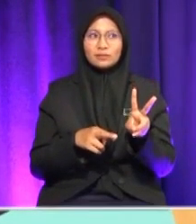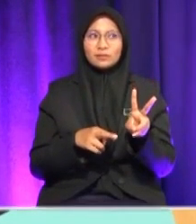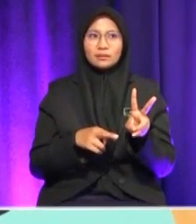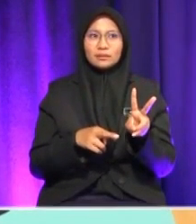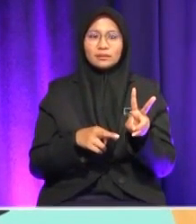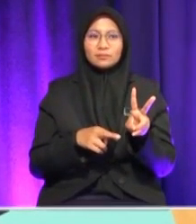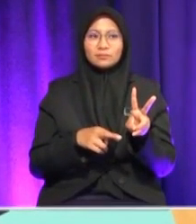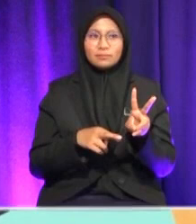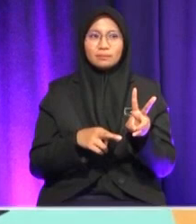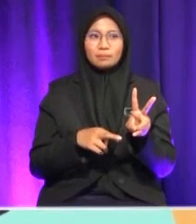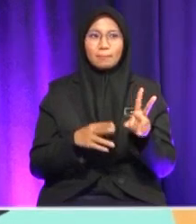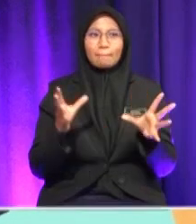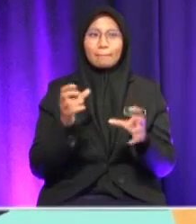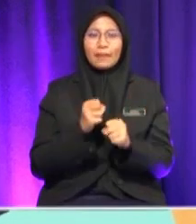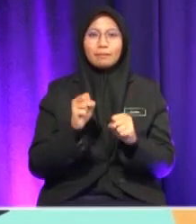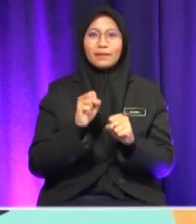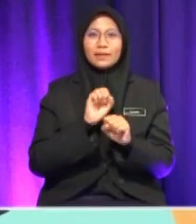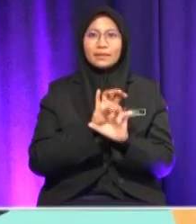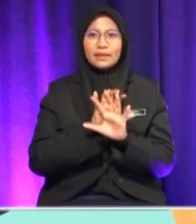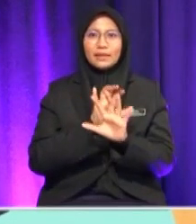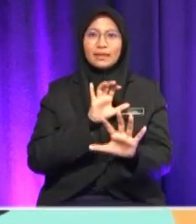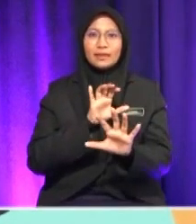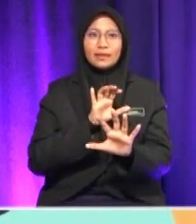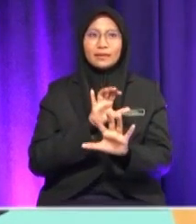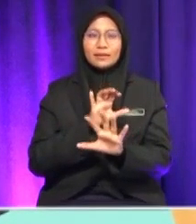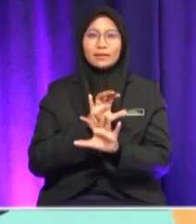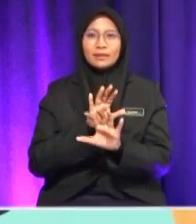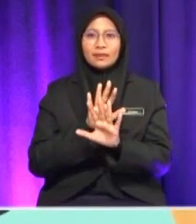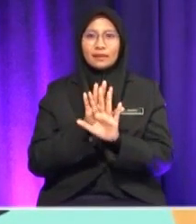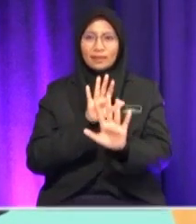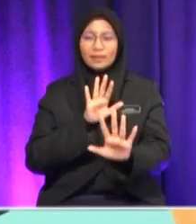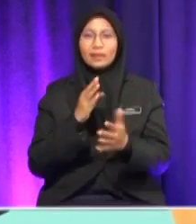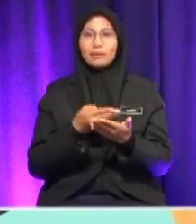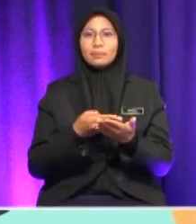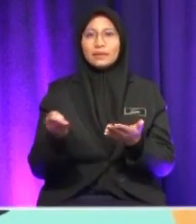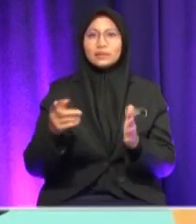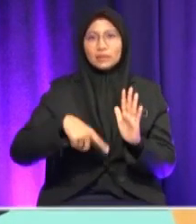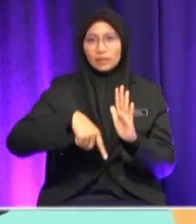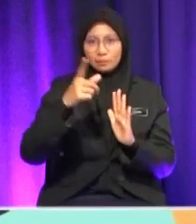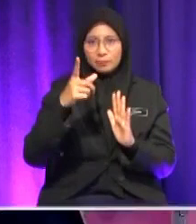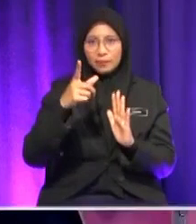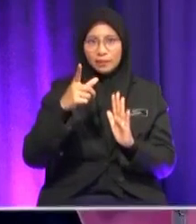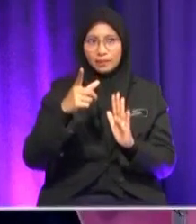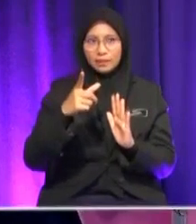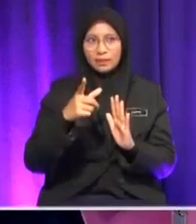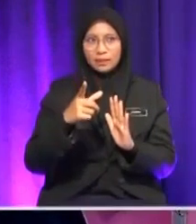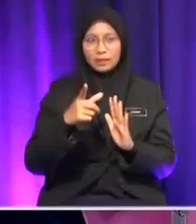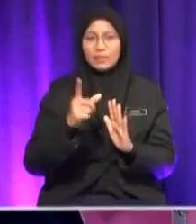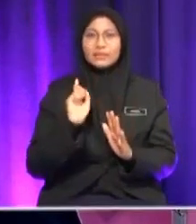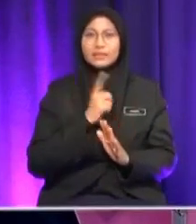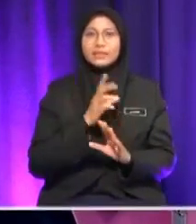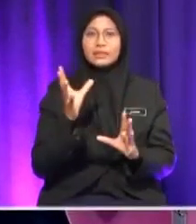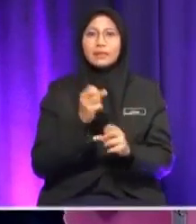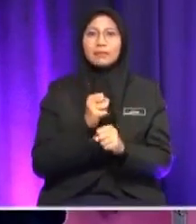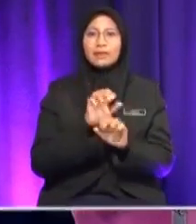kerana dapat mengelakkan perbelanjaan yang berlebihan murid-murid. Apabila kita merancang, kita membuat anggaran, kita dapat